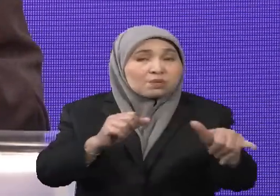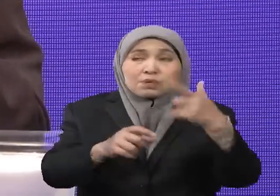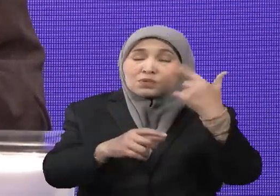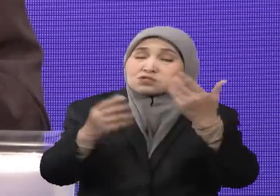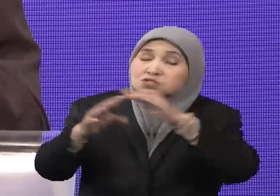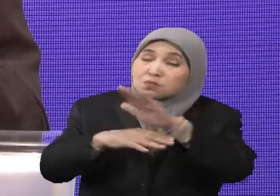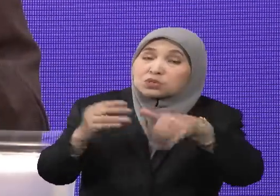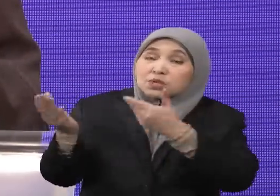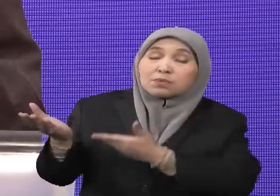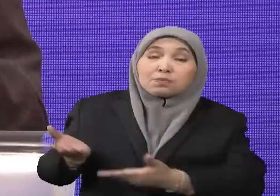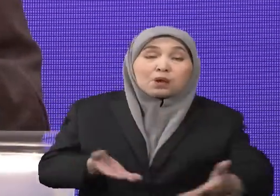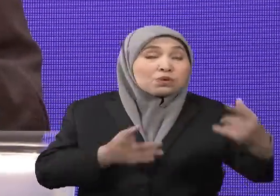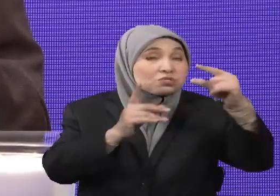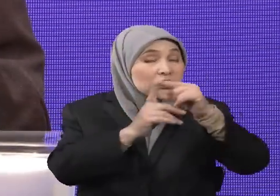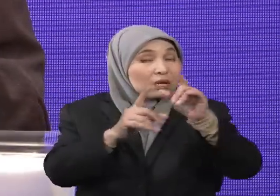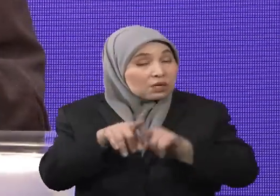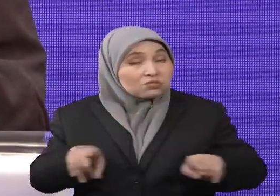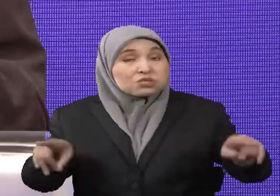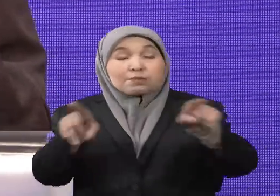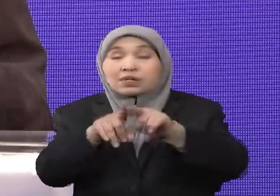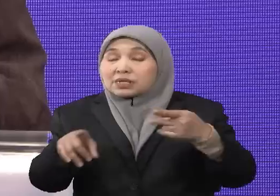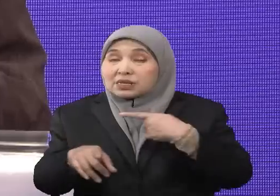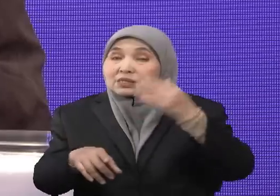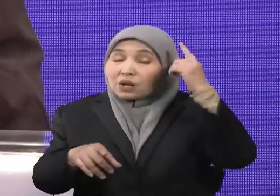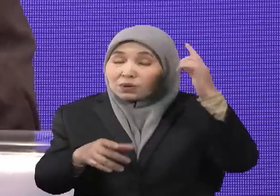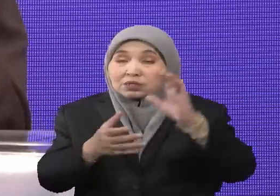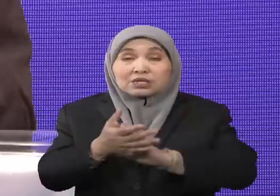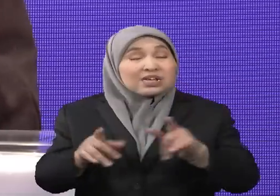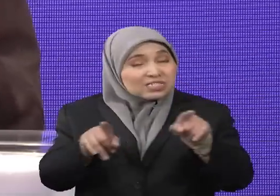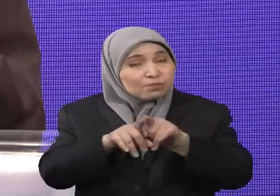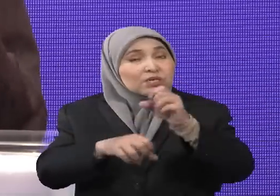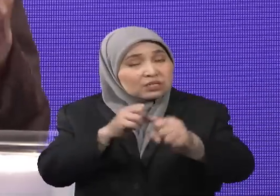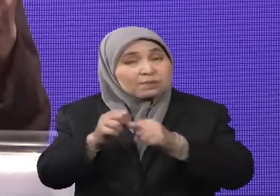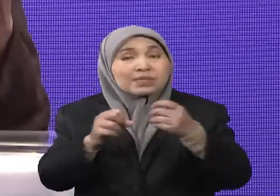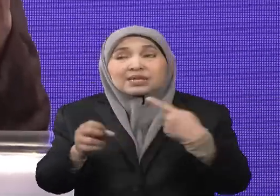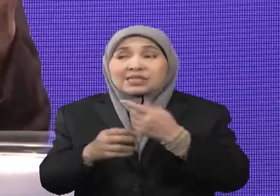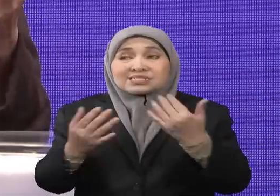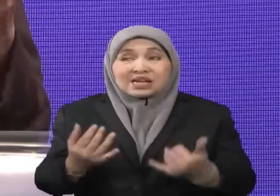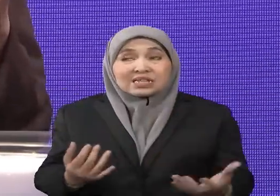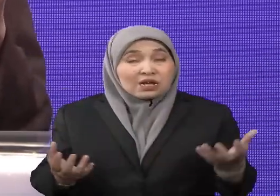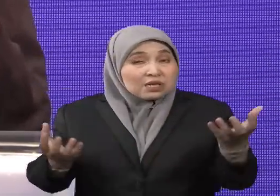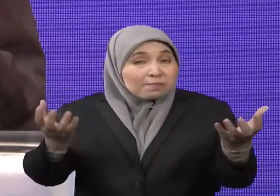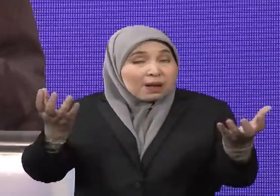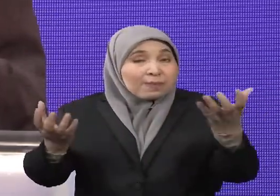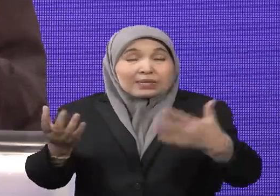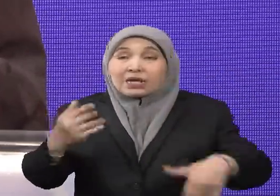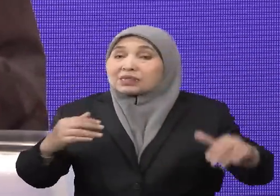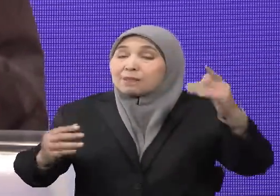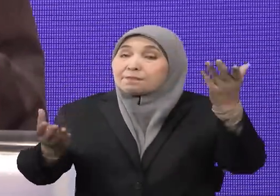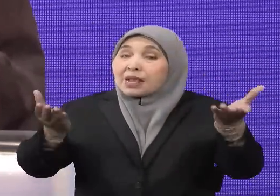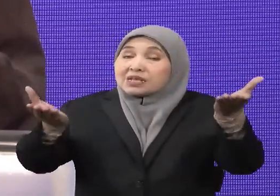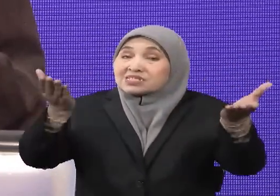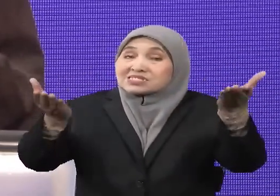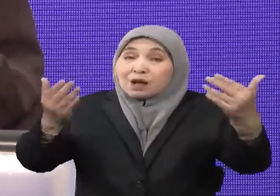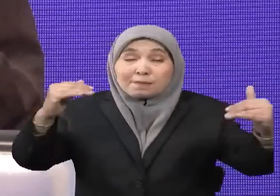membawa satu kalimah yang sama itu Tauhid dan sama juga zaman kita ini neraca keseimbangan dia kalau kita